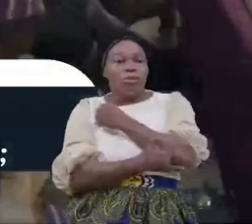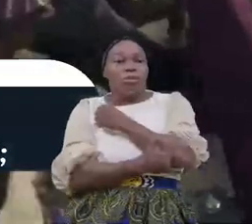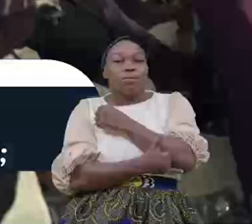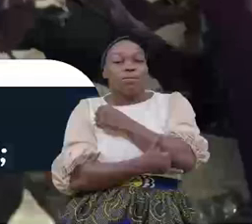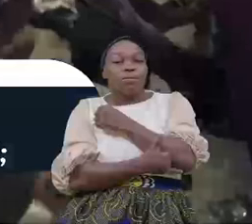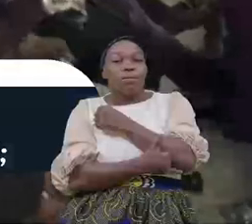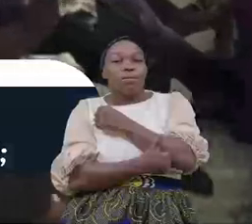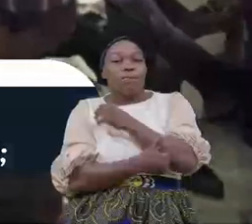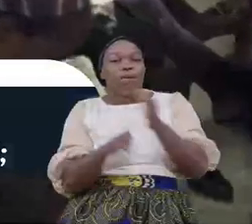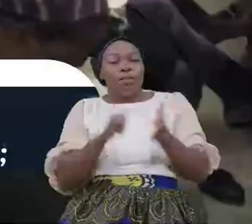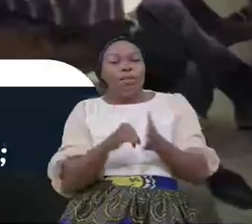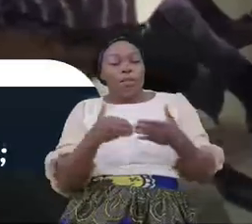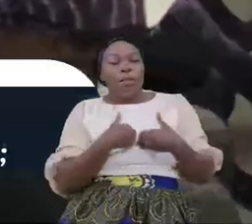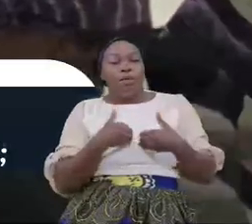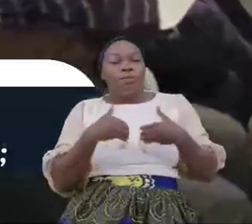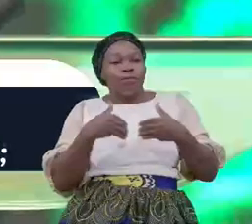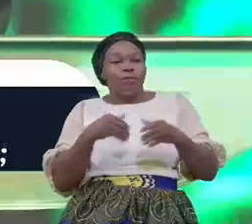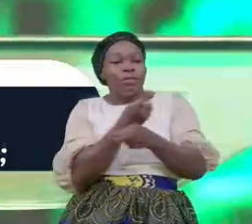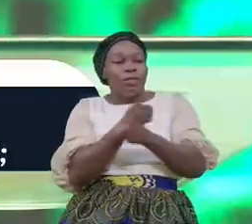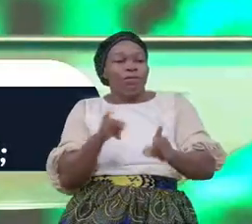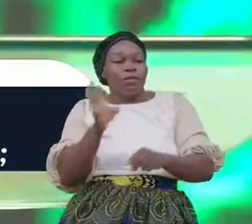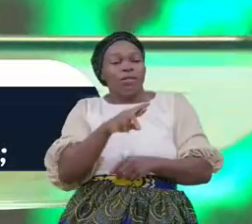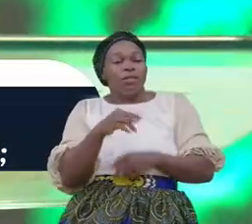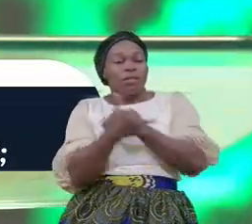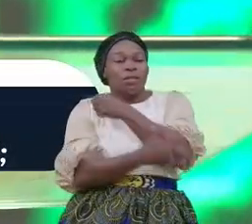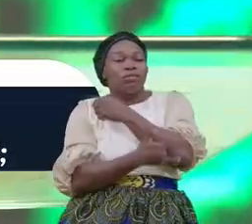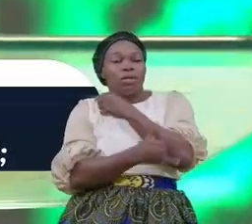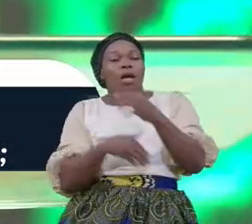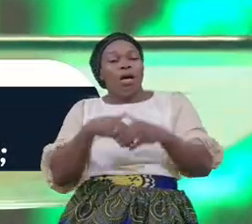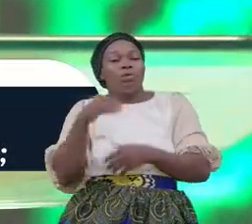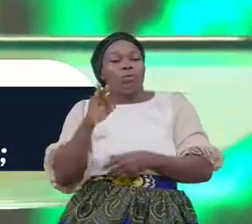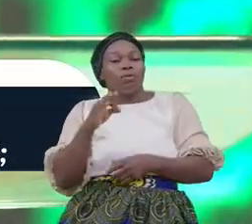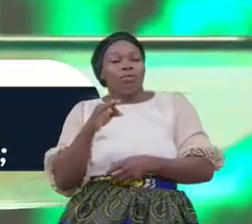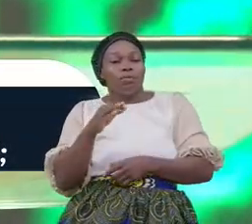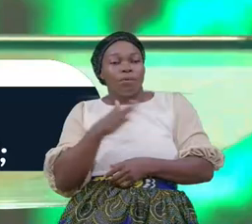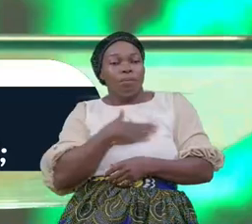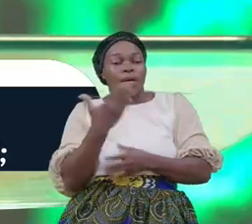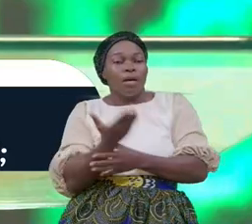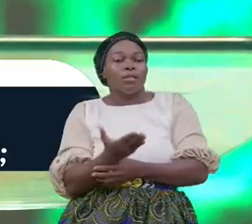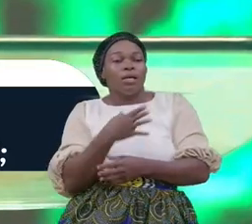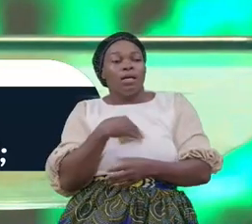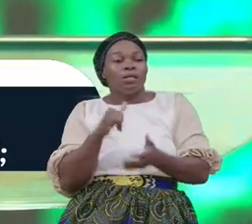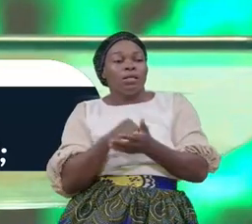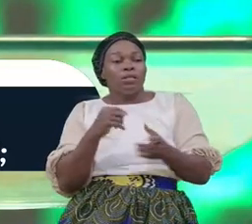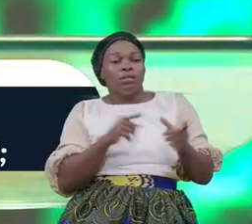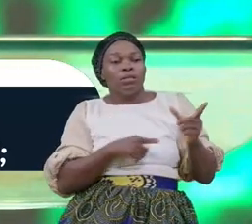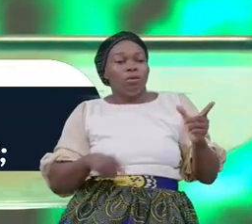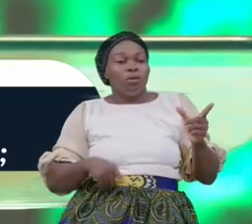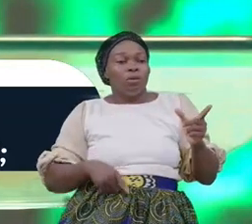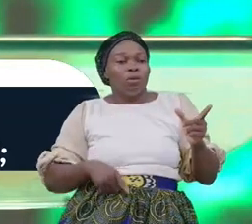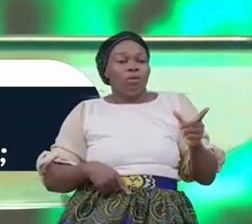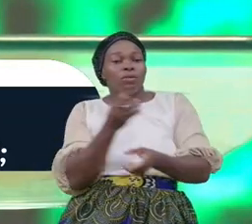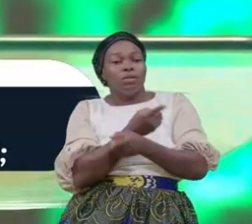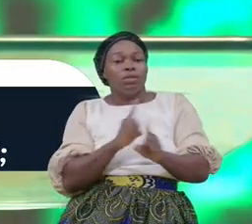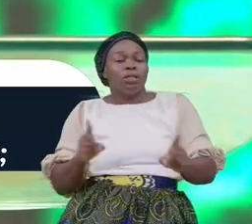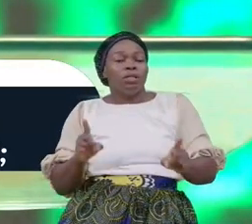l'ennemi qui avait... Et parmi tous les dieux de ces pays, quels sont ceux qui ont délivré leur